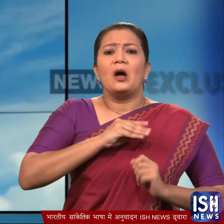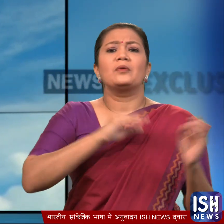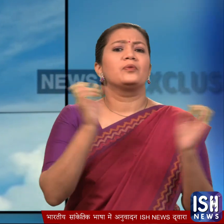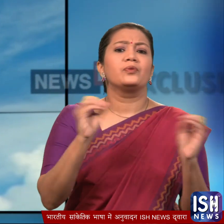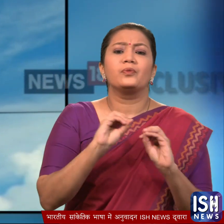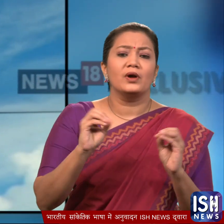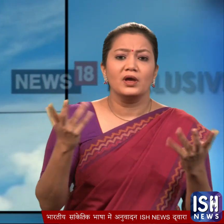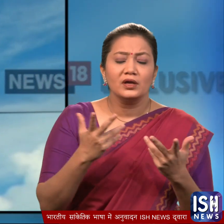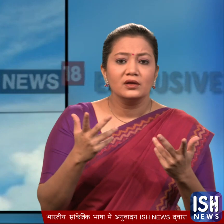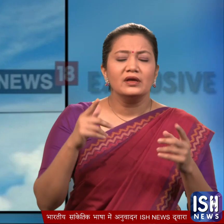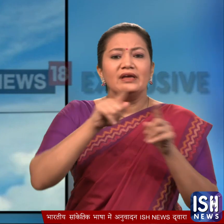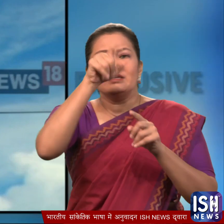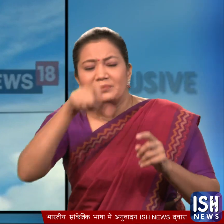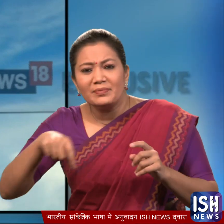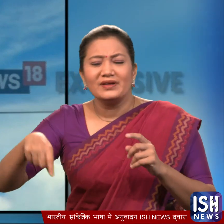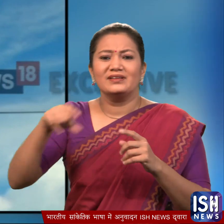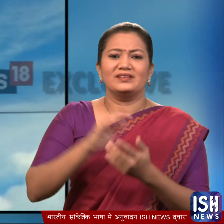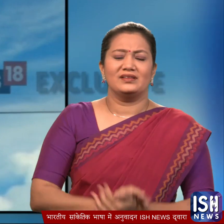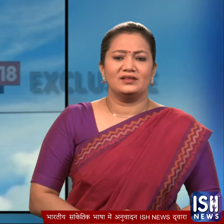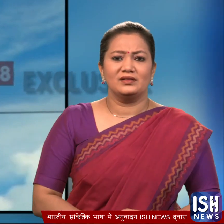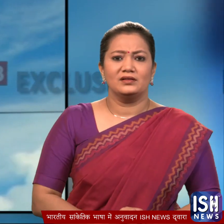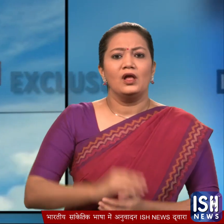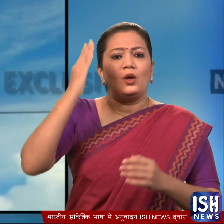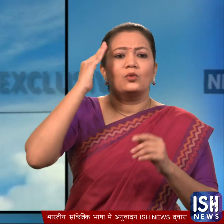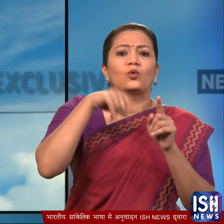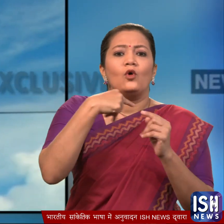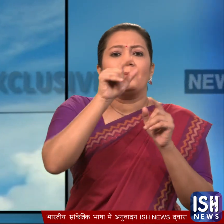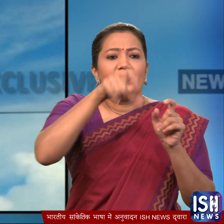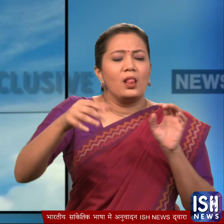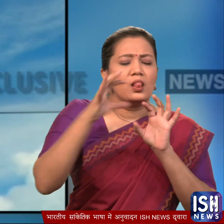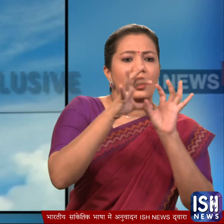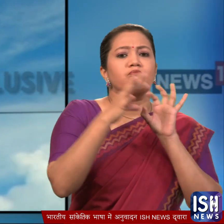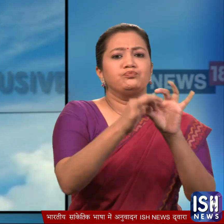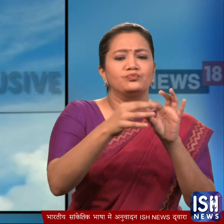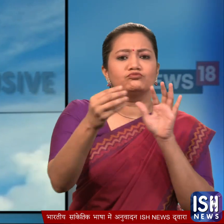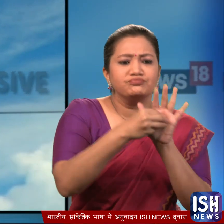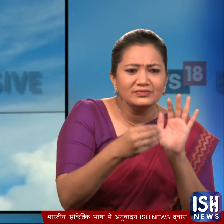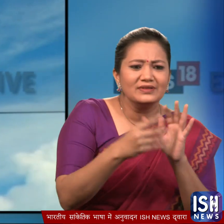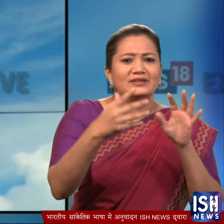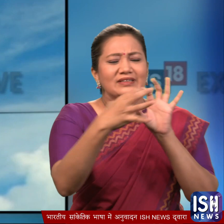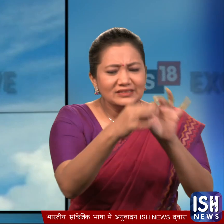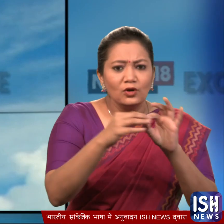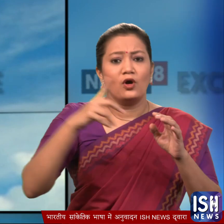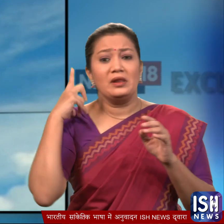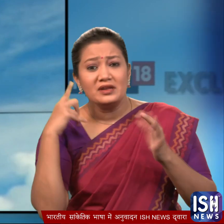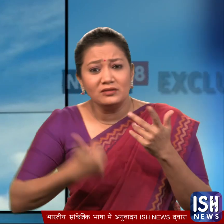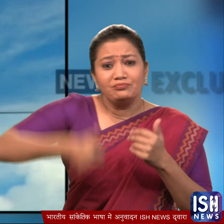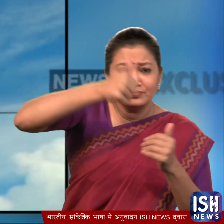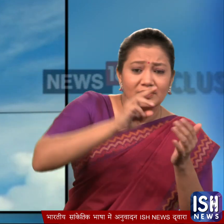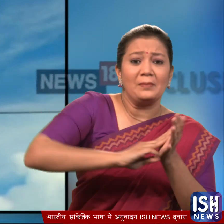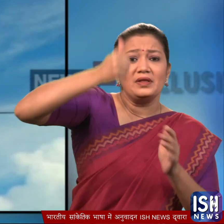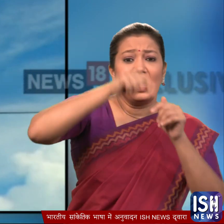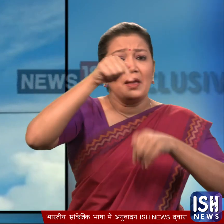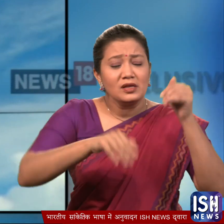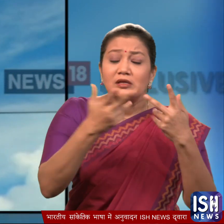डर इसलिए नहीं होता क्योंकि वो किसी न किसी के पालतू बन जाते, किसी दबंग के, किसी नेता के,